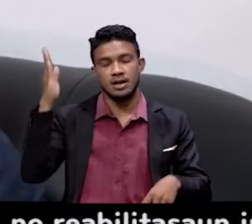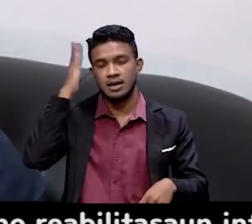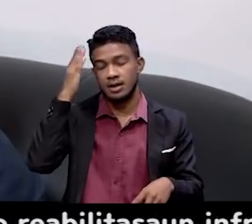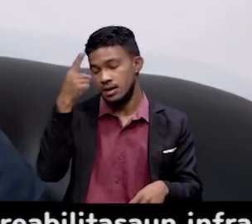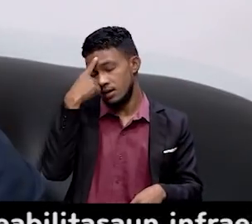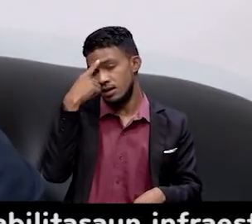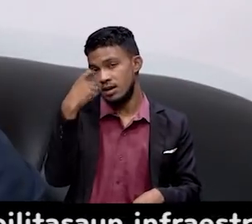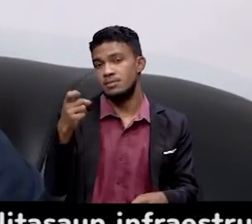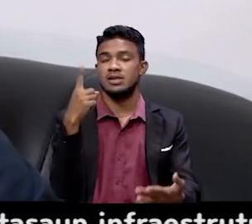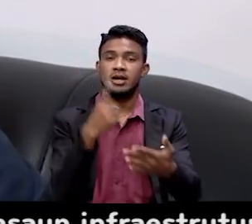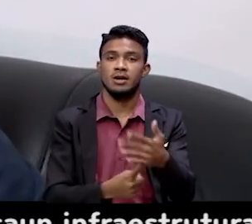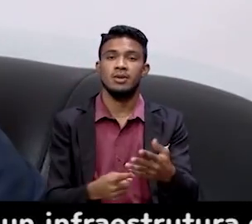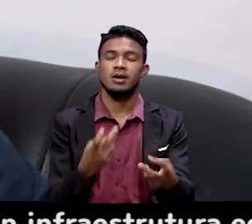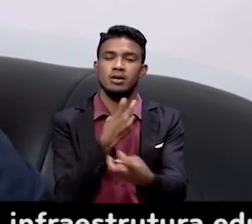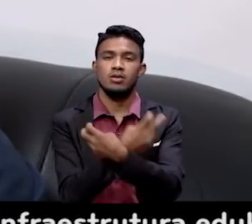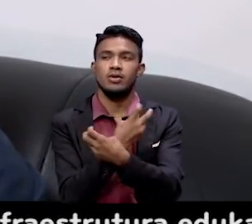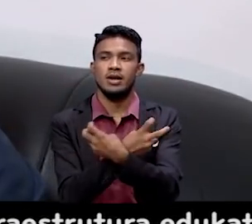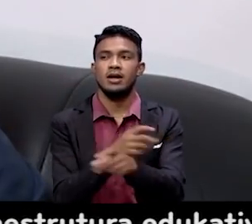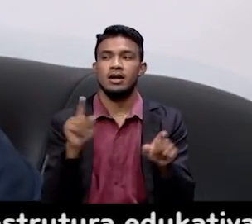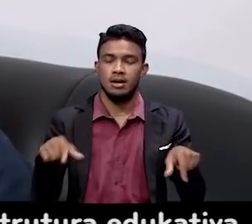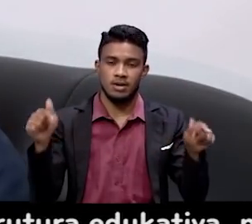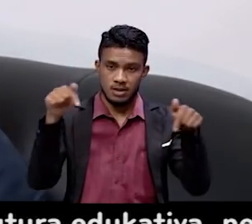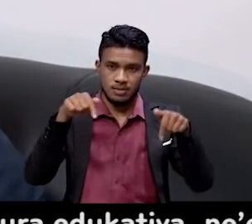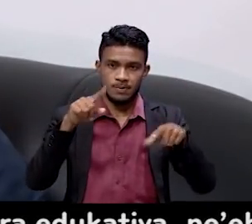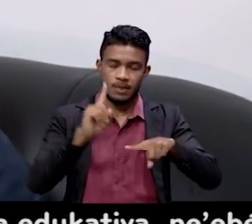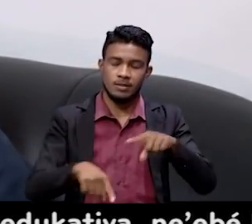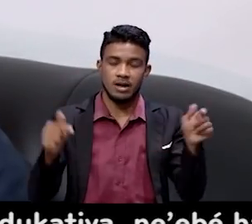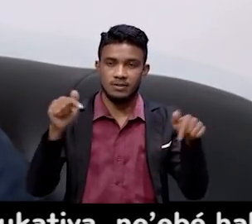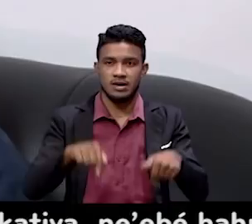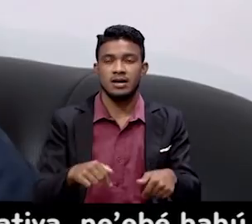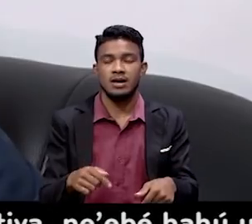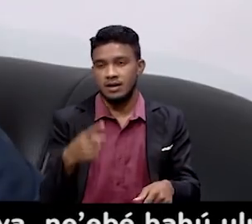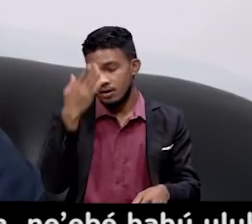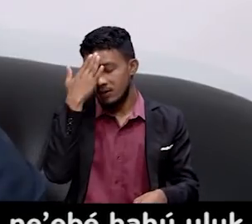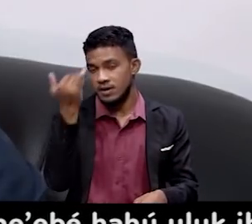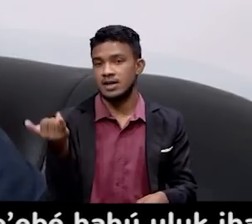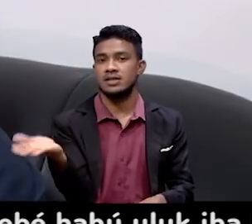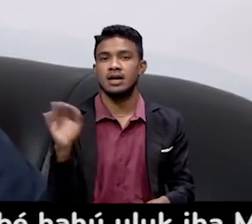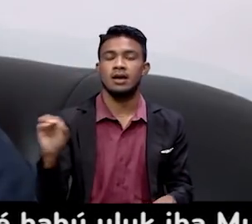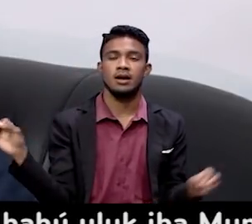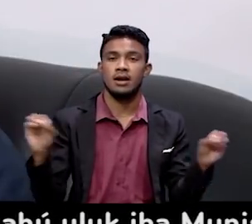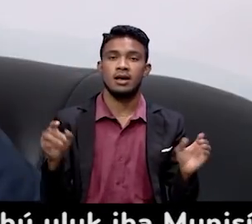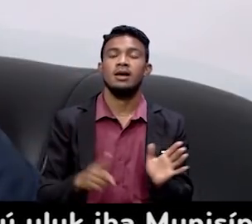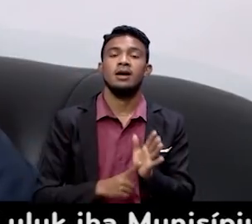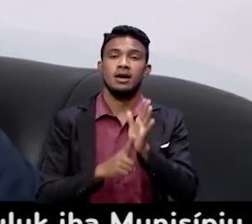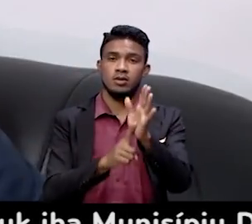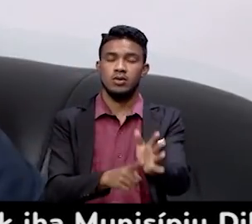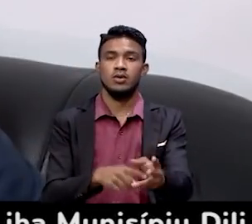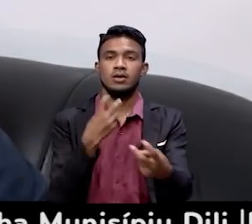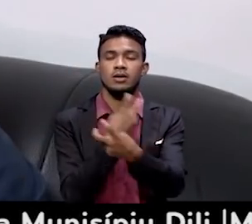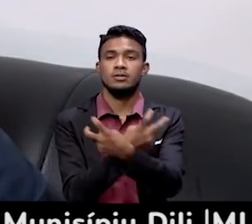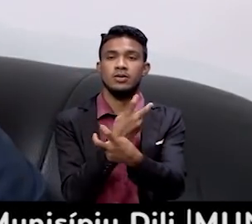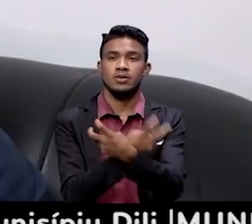ni ruin la pel mai tamba sera mak sera bel haturu Nicolau ni ruin ba governo Timor Leste